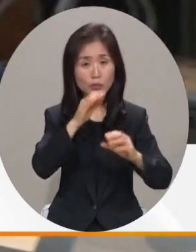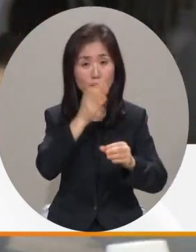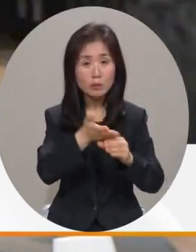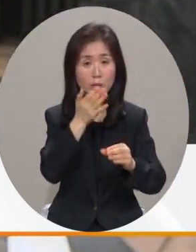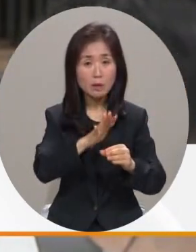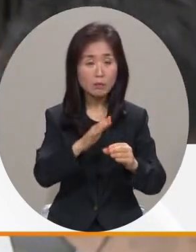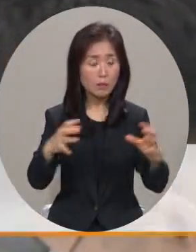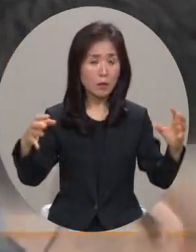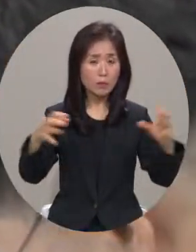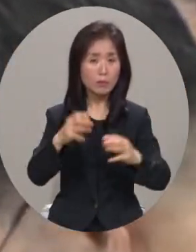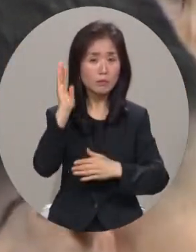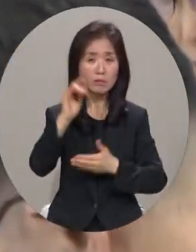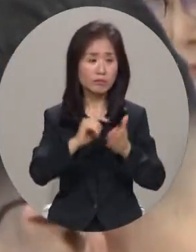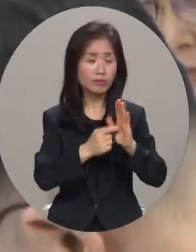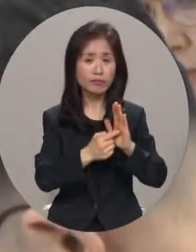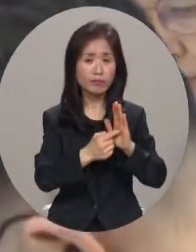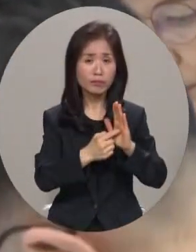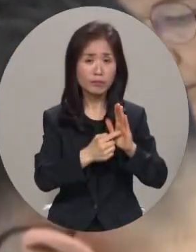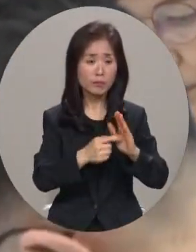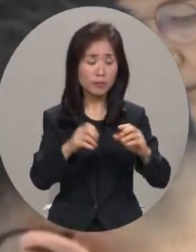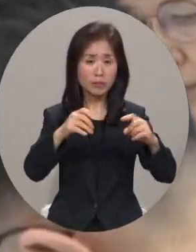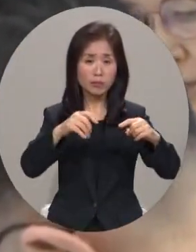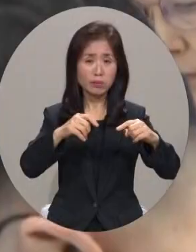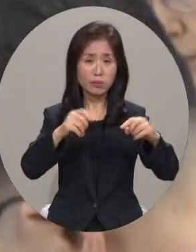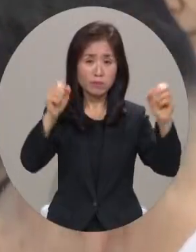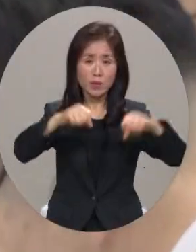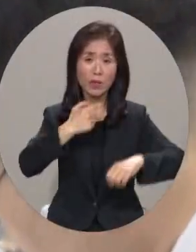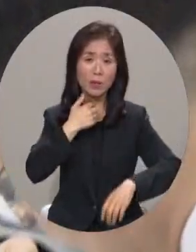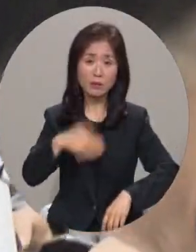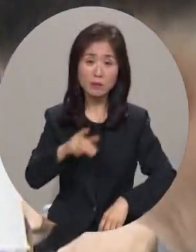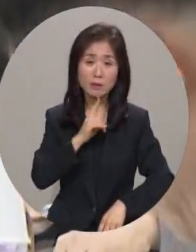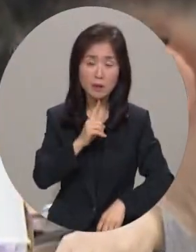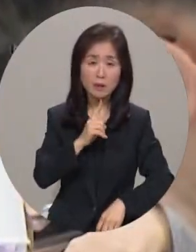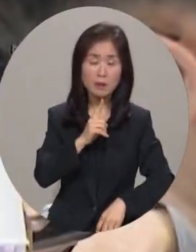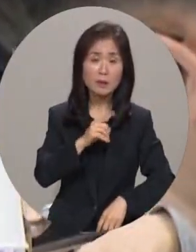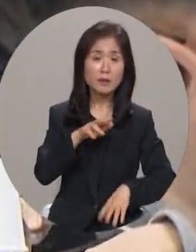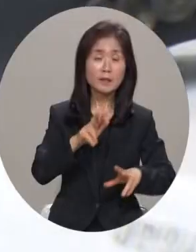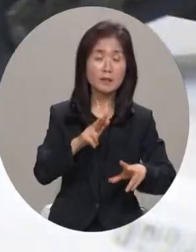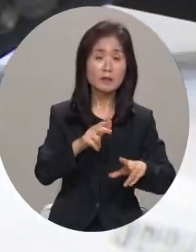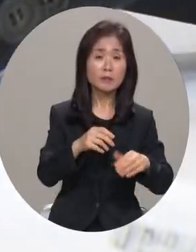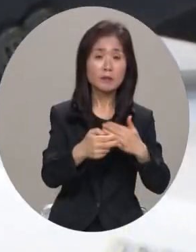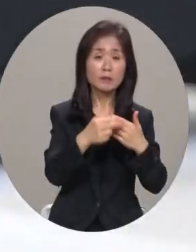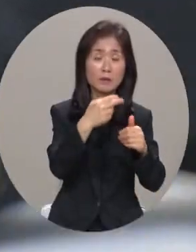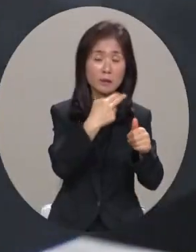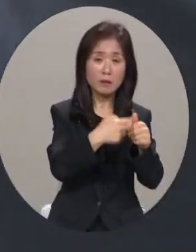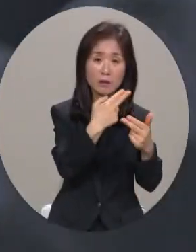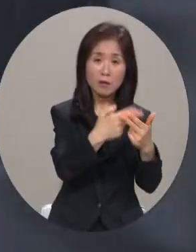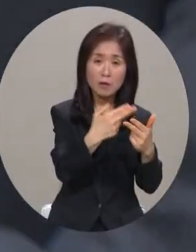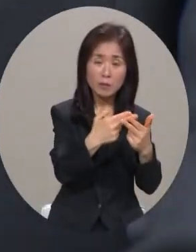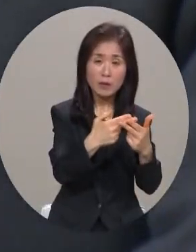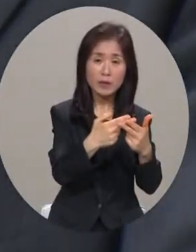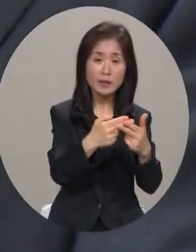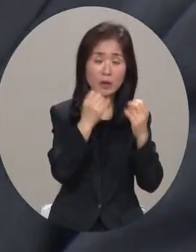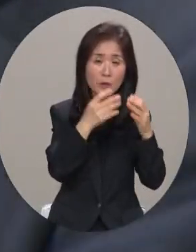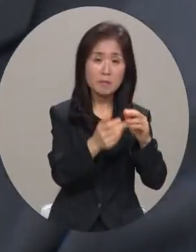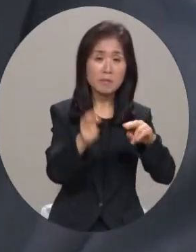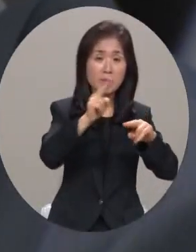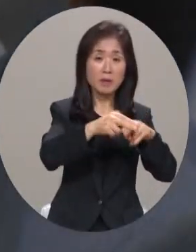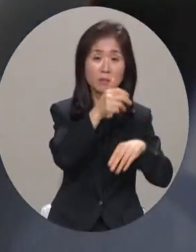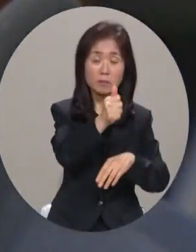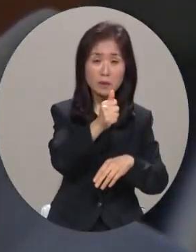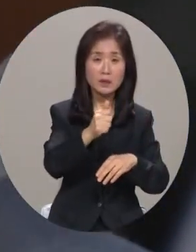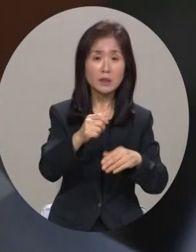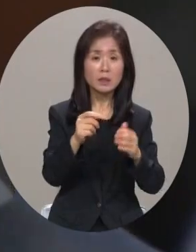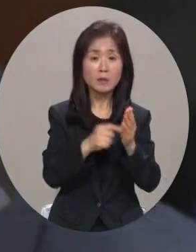게다가 대한 의사협회 차기 회장인 임현택 당선인이 의협 비대위원장 자리를 본인이 맡겠다고 나서 현 비대위